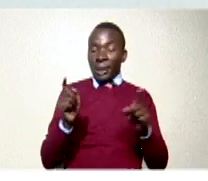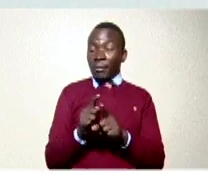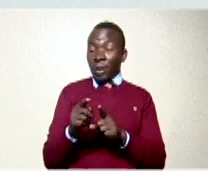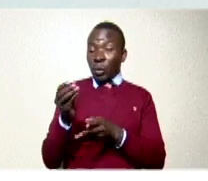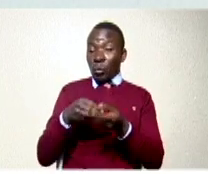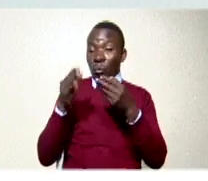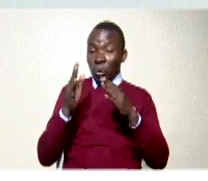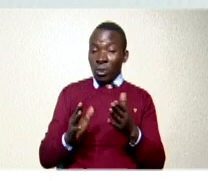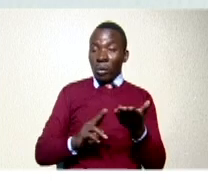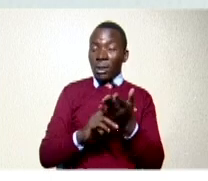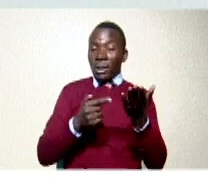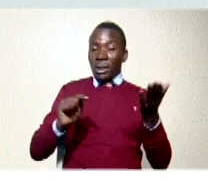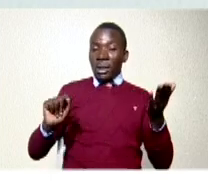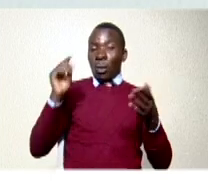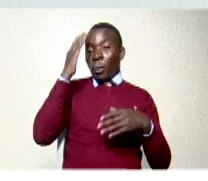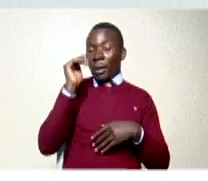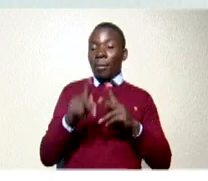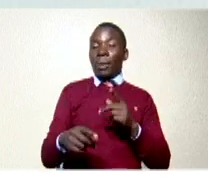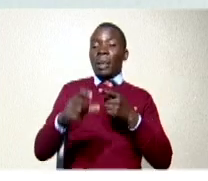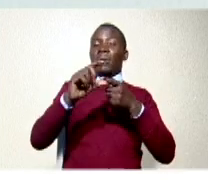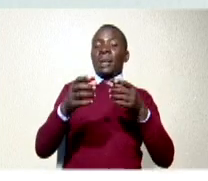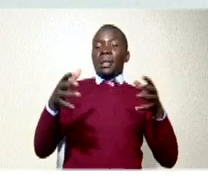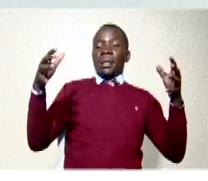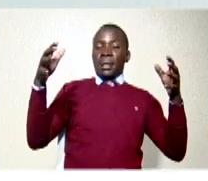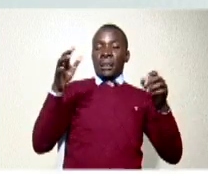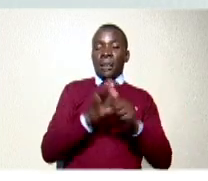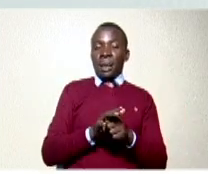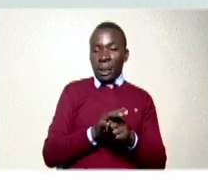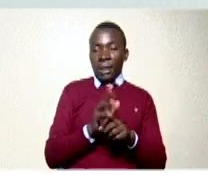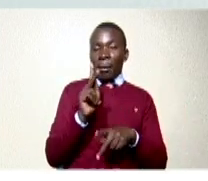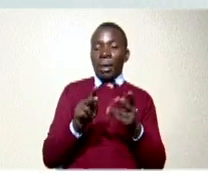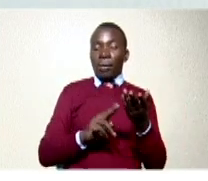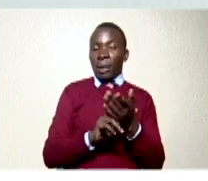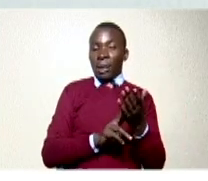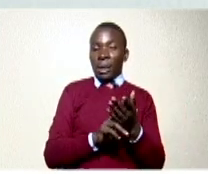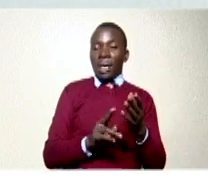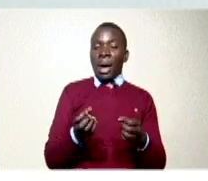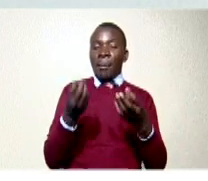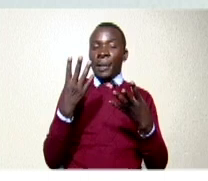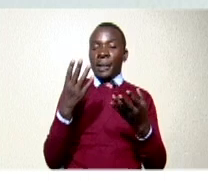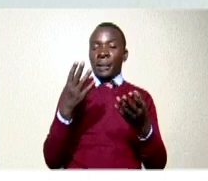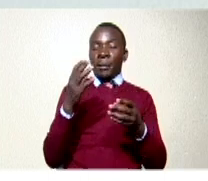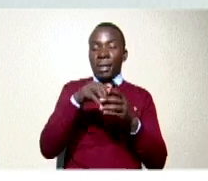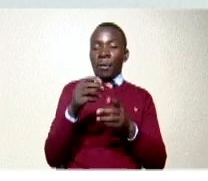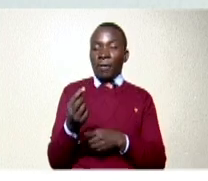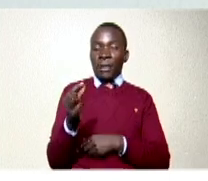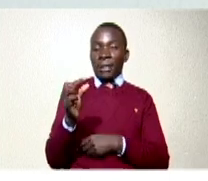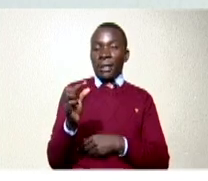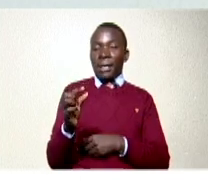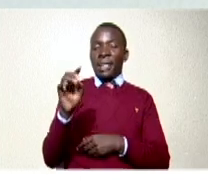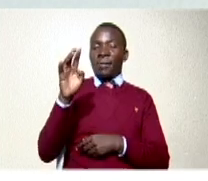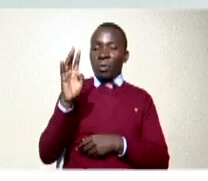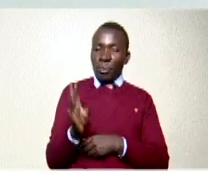ya Momo Pay barayongereye cyane n'abayikoresha nubwo bakira benshi bakiri muri amafaranga make ari hasi